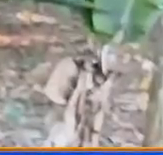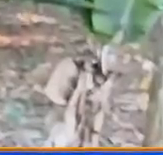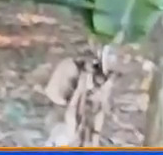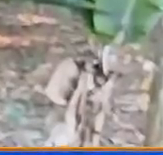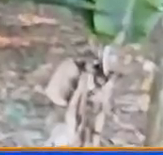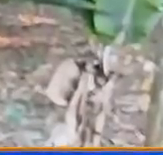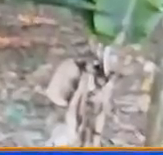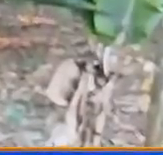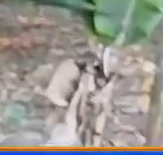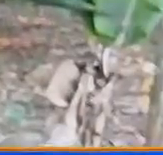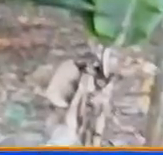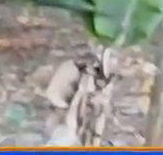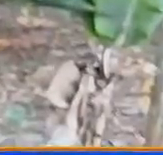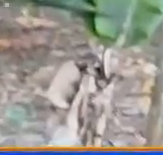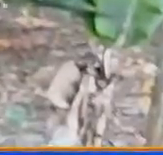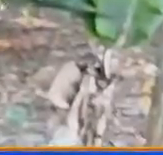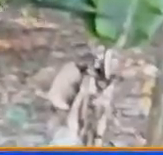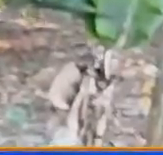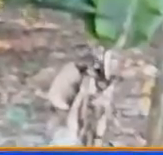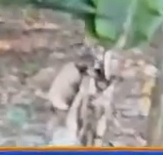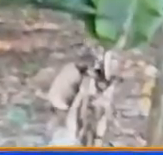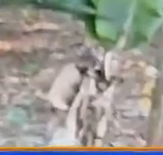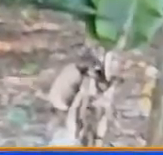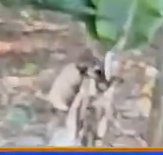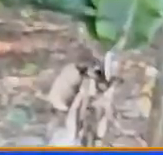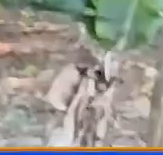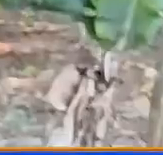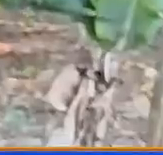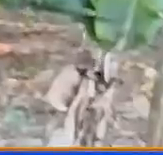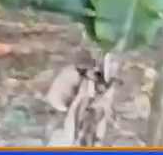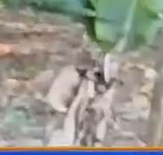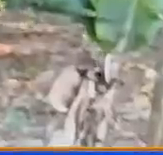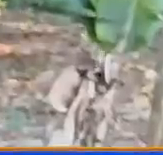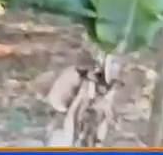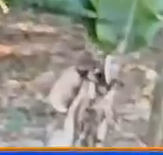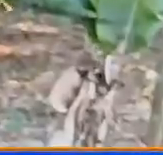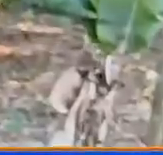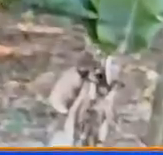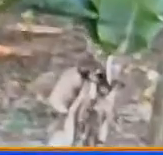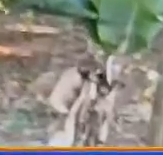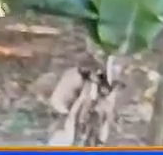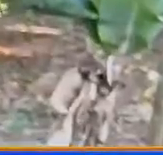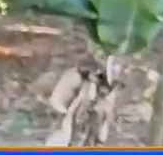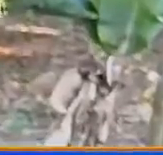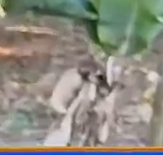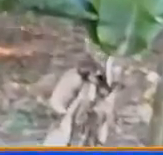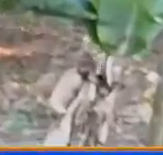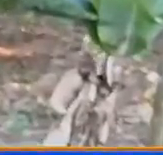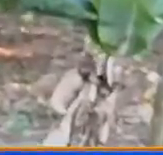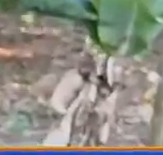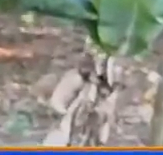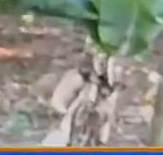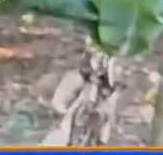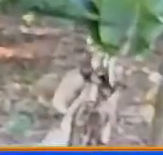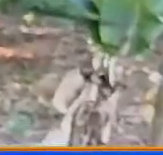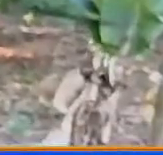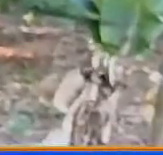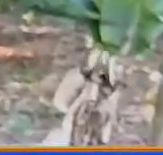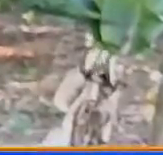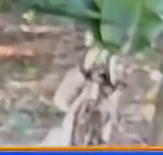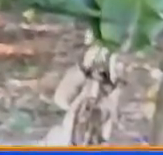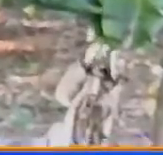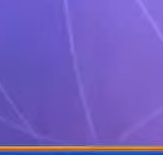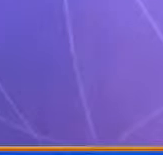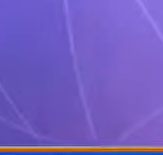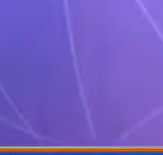chochote. Tunaomba serikali kama inaweza tutafutia jia yoyote kutuondolea hizi tumbili. Ndiyo zitoke hapa na